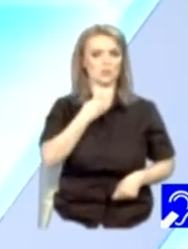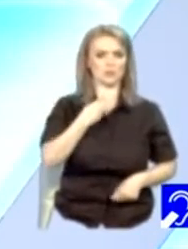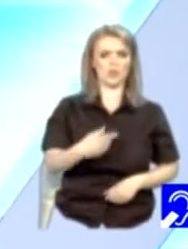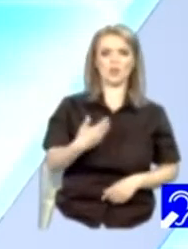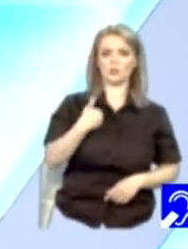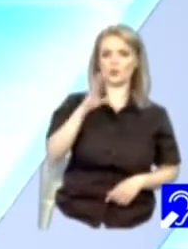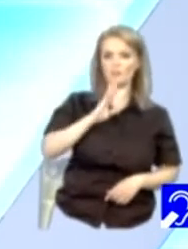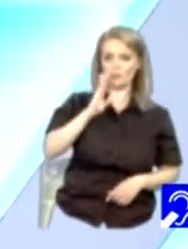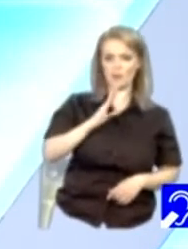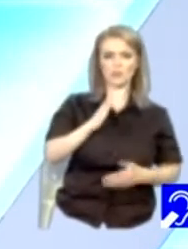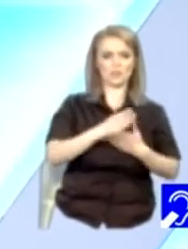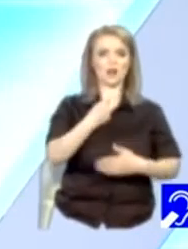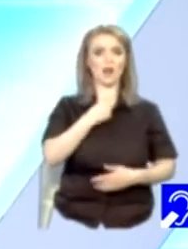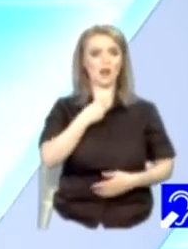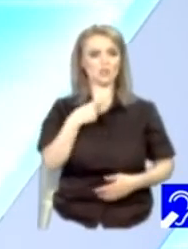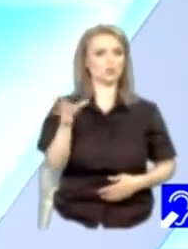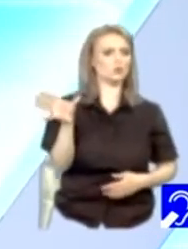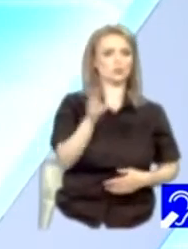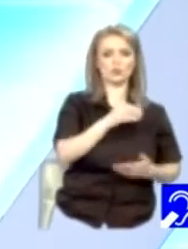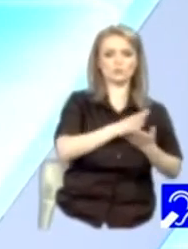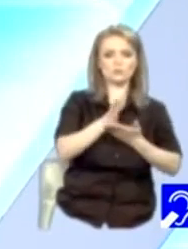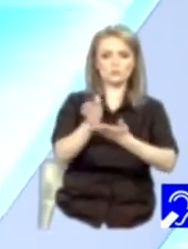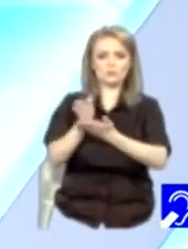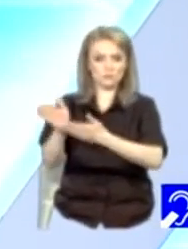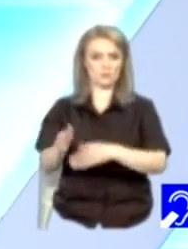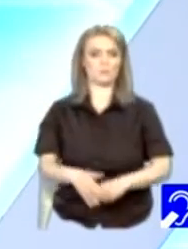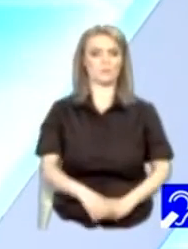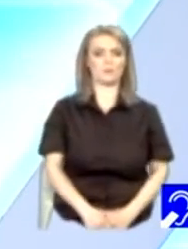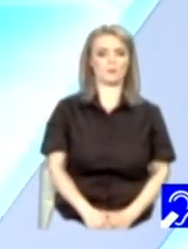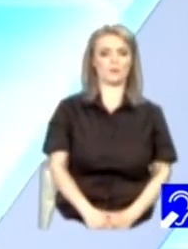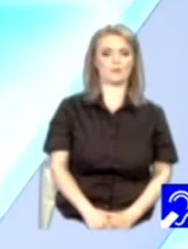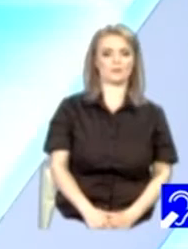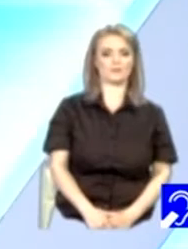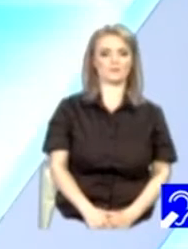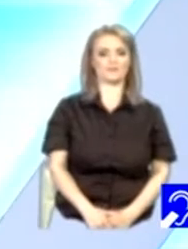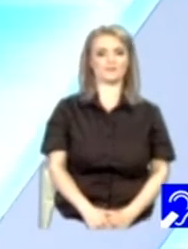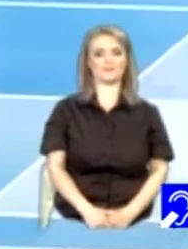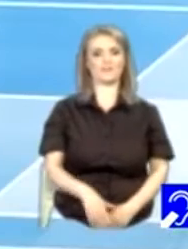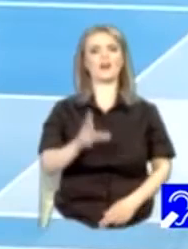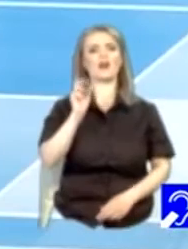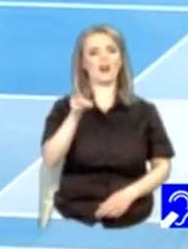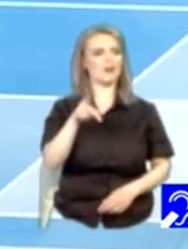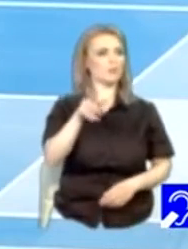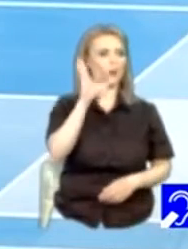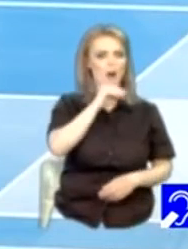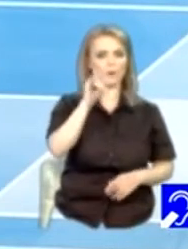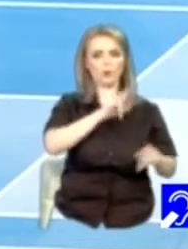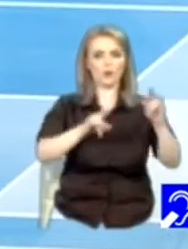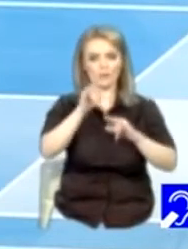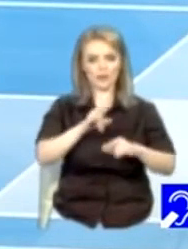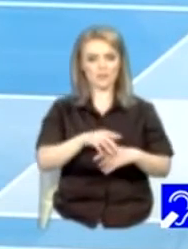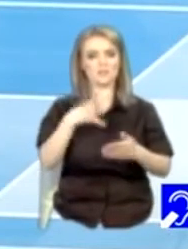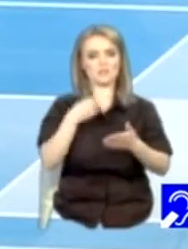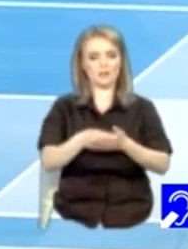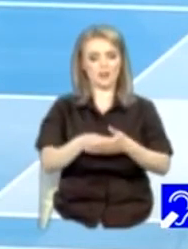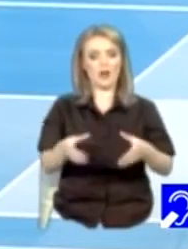verzi, suntem vocea tuturor categoriilor subreprezentate. Mulțumesc! Și cum vă convingeți, o să vă convingeți colegii de